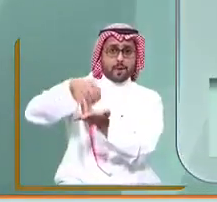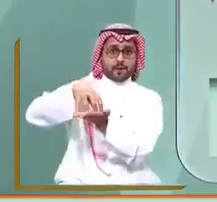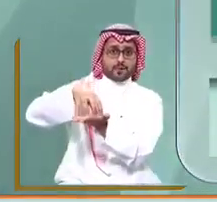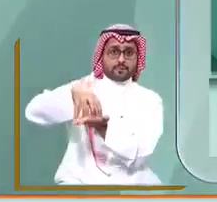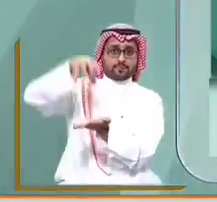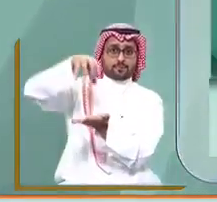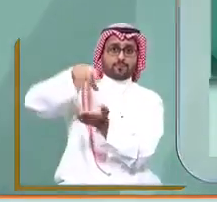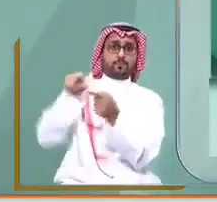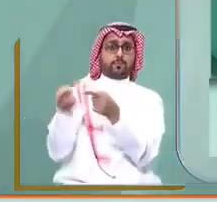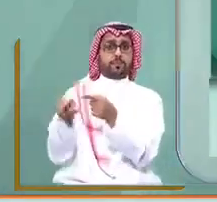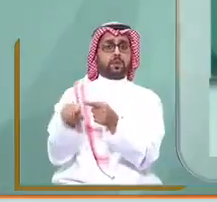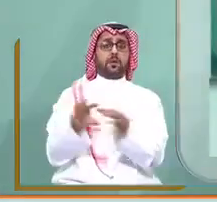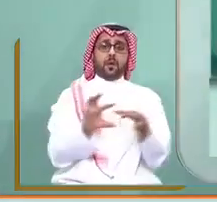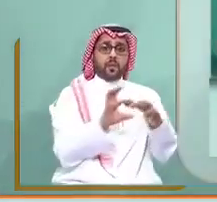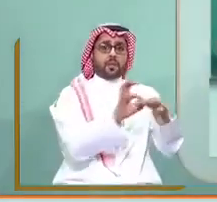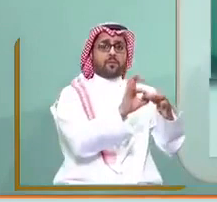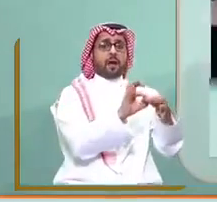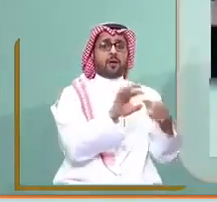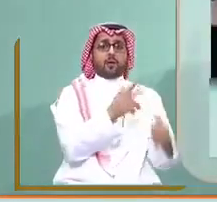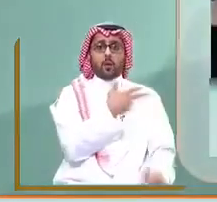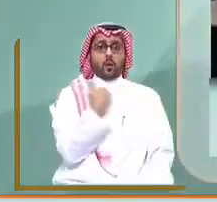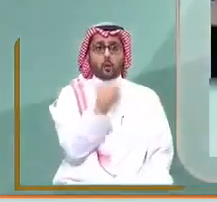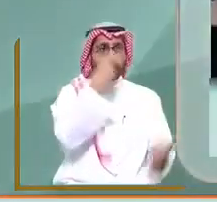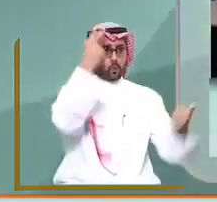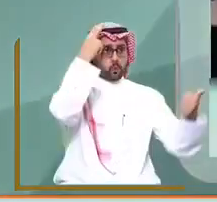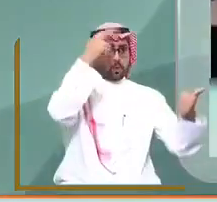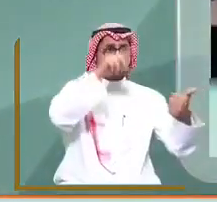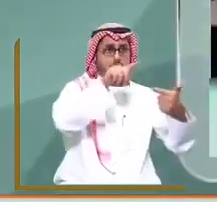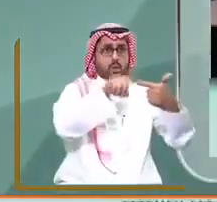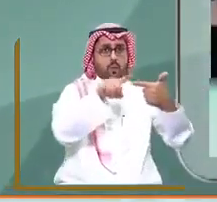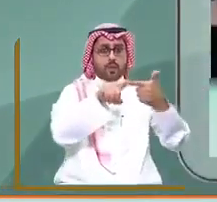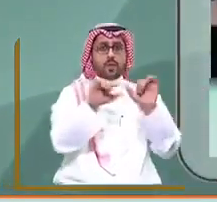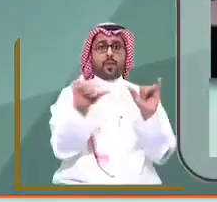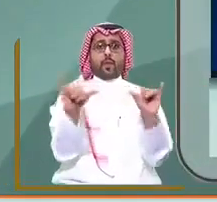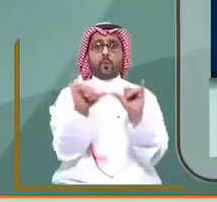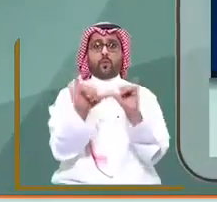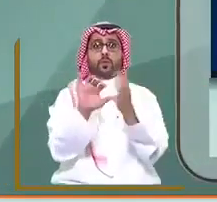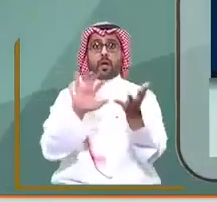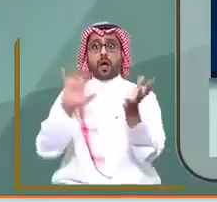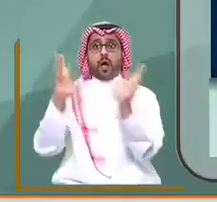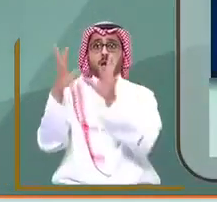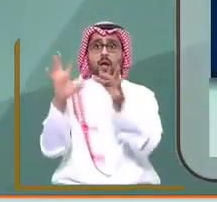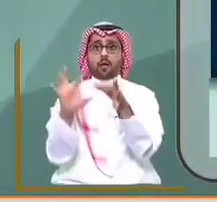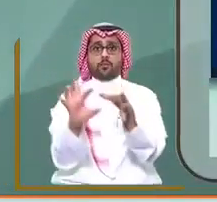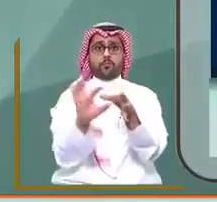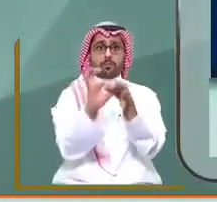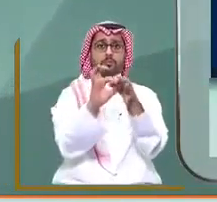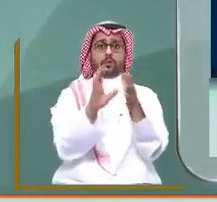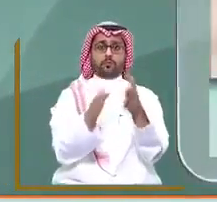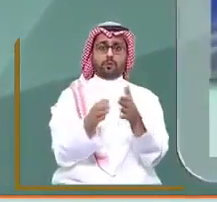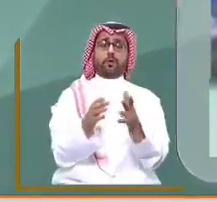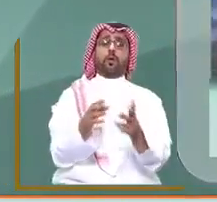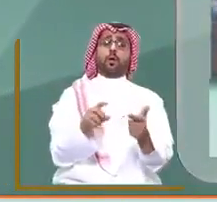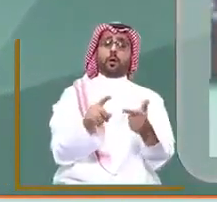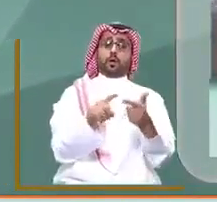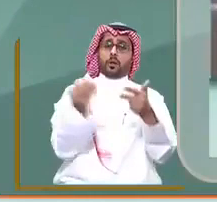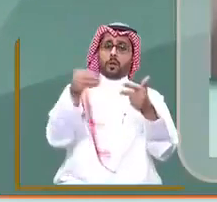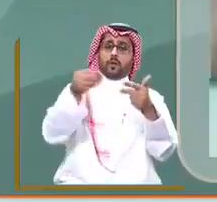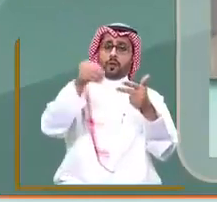ونتج عن توقيع اتفاقية بين حكومة المملكة العربية السعودية والمنتدى الاقتصادي العالمي.